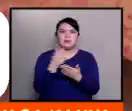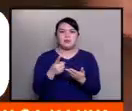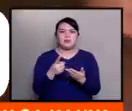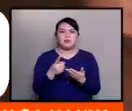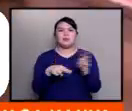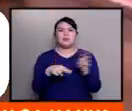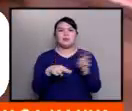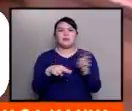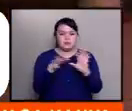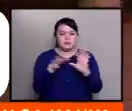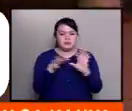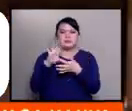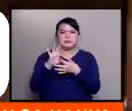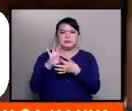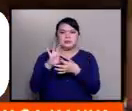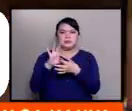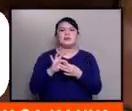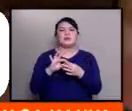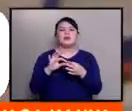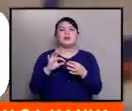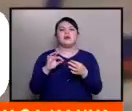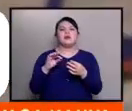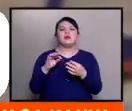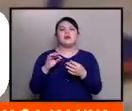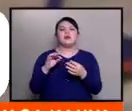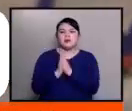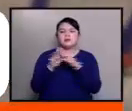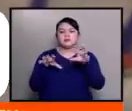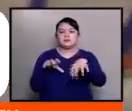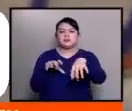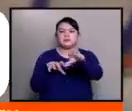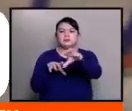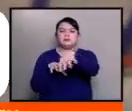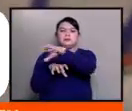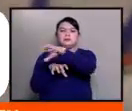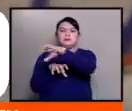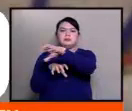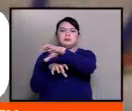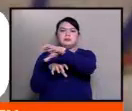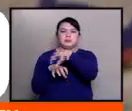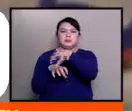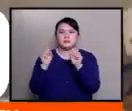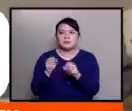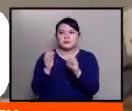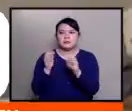mag-double lock ng pintuan o ibili ng bahay sa pinagkakatiwalaang kapitbahay.